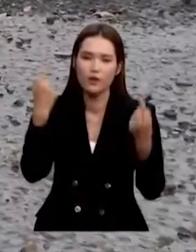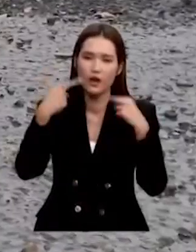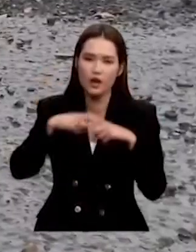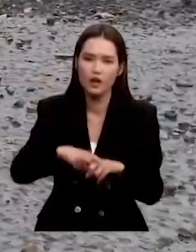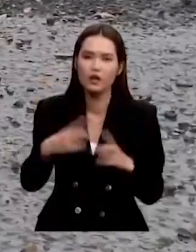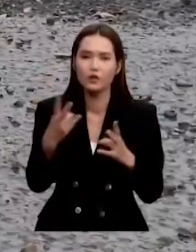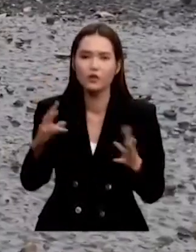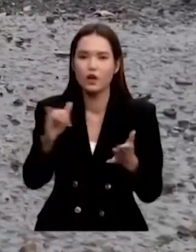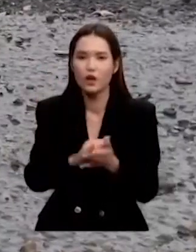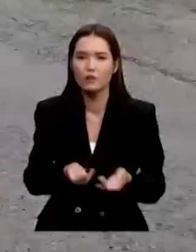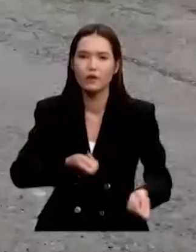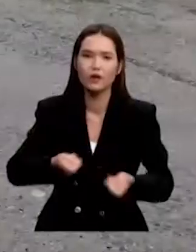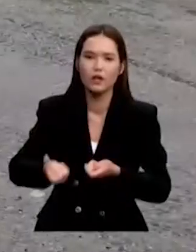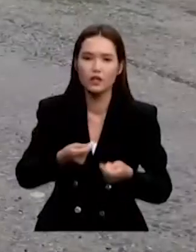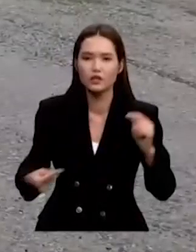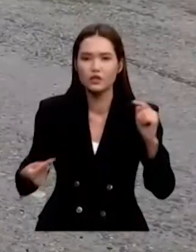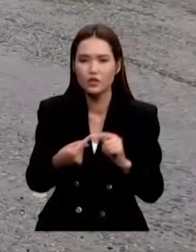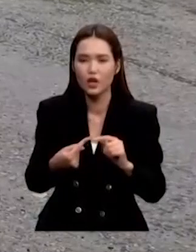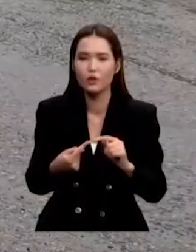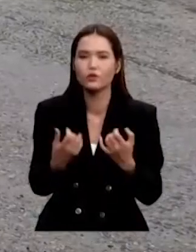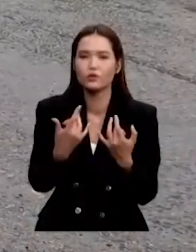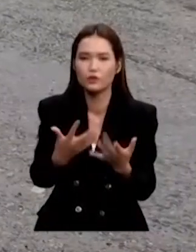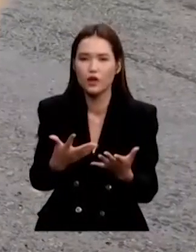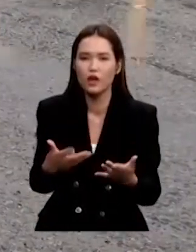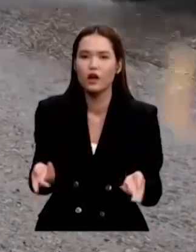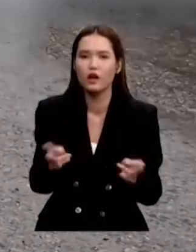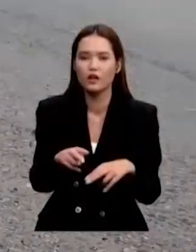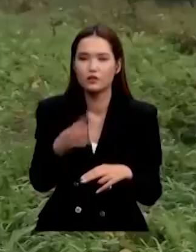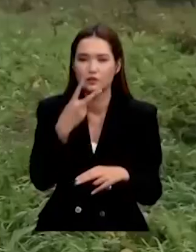ли в дальнейшем использовать такой способ на тендере, остается пока